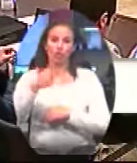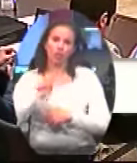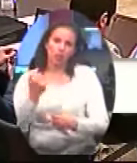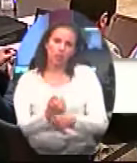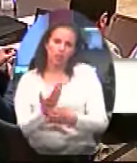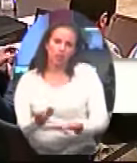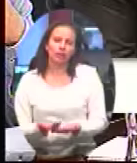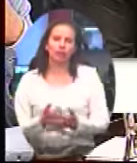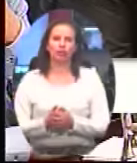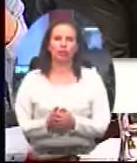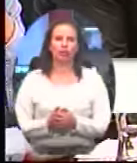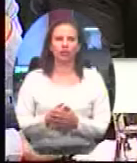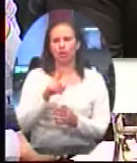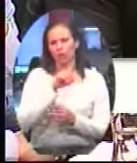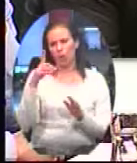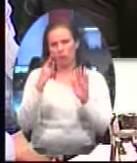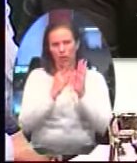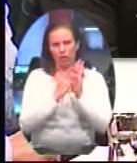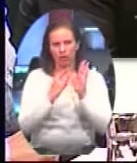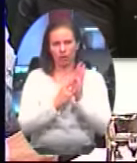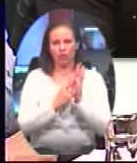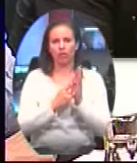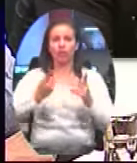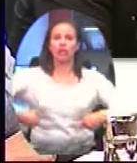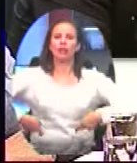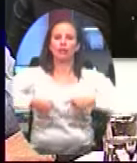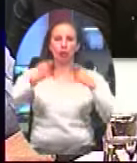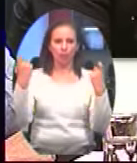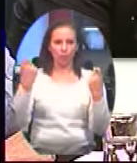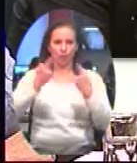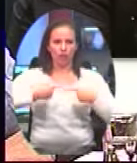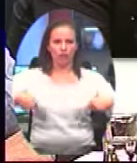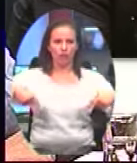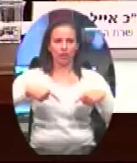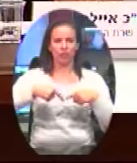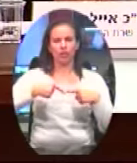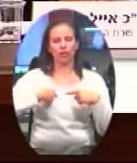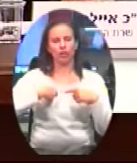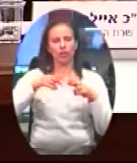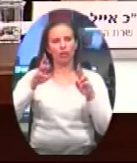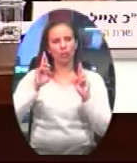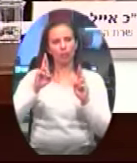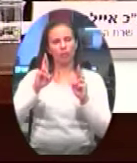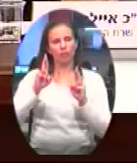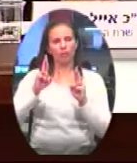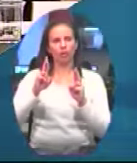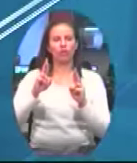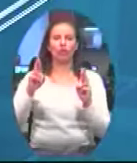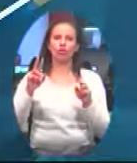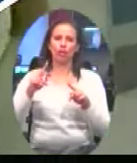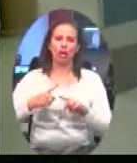שאני חושבת שצריך לעשות בחקיקה, זה תרבות של הוועדה ואני מאוד מקווה שעוד שרים יצטרפו ויפרסמו את ההצבעות.